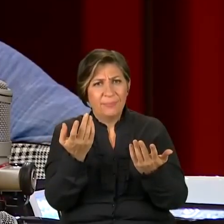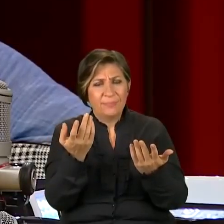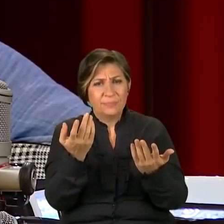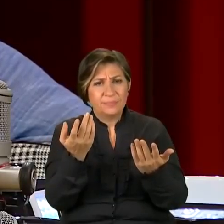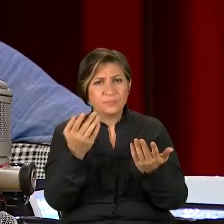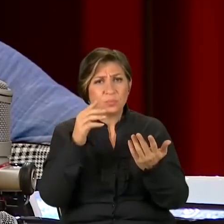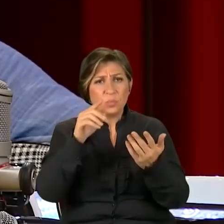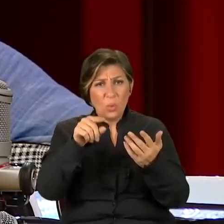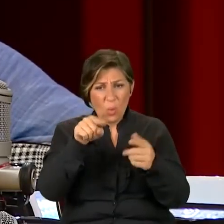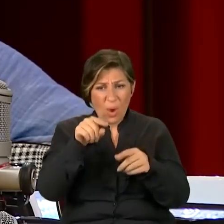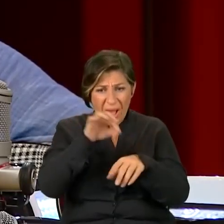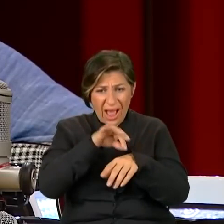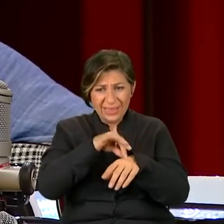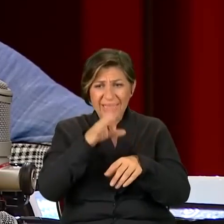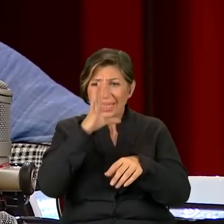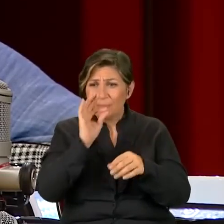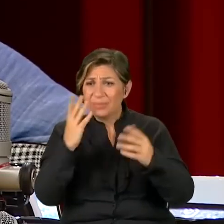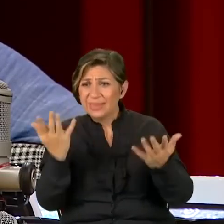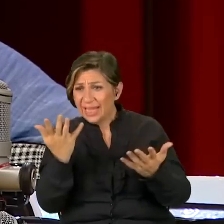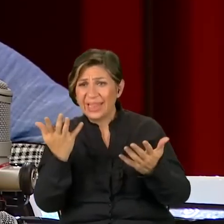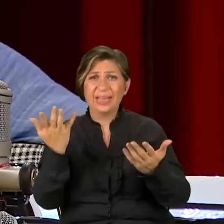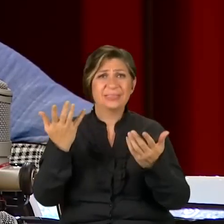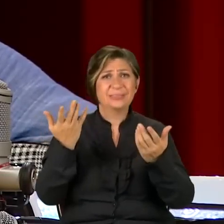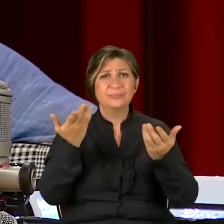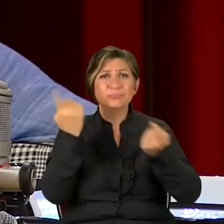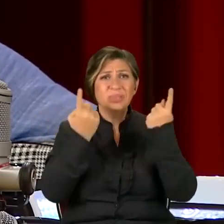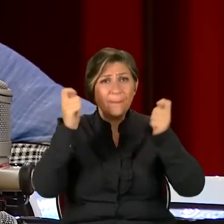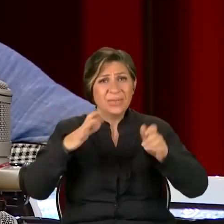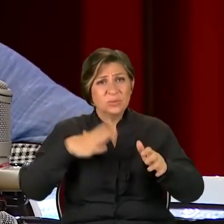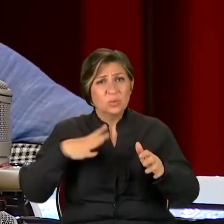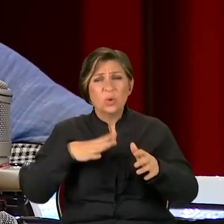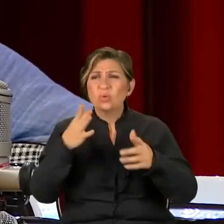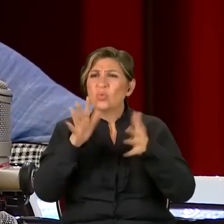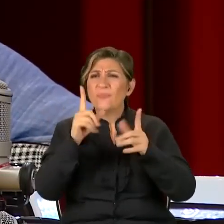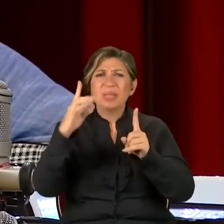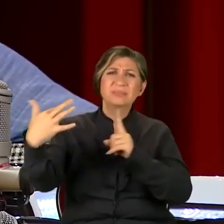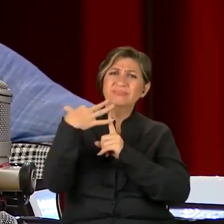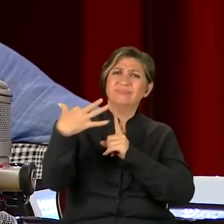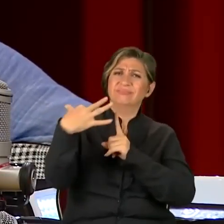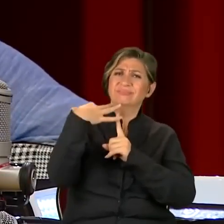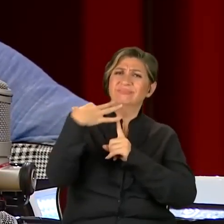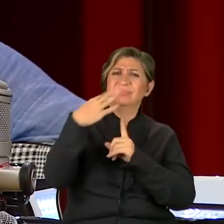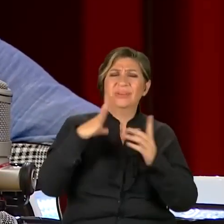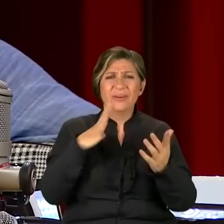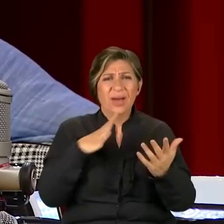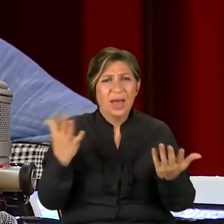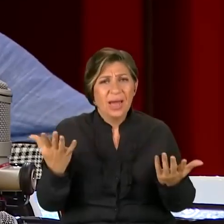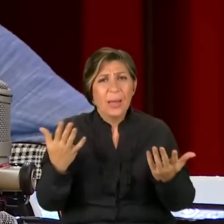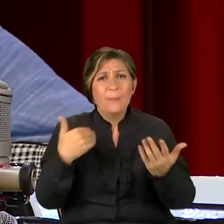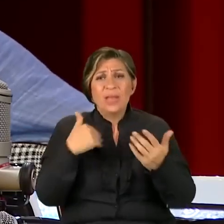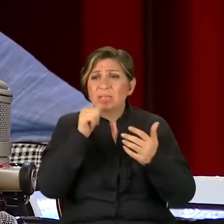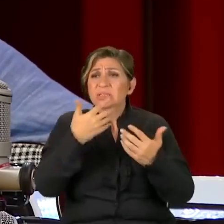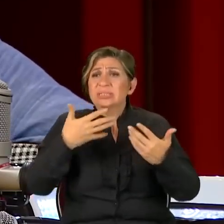Oo durumda kim ne kadar prim yapmak istiyorsa Eğer ona göre tuhaf bir saldırganlık içerisinde yani